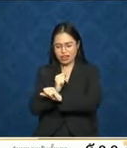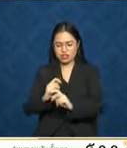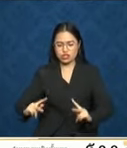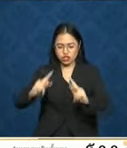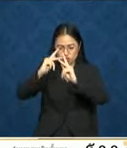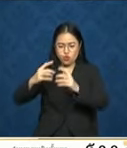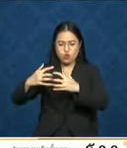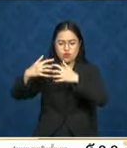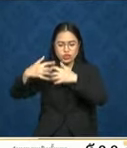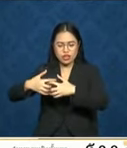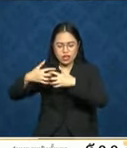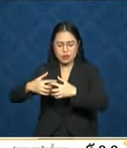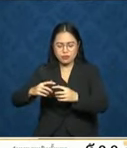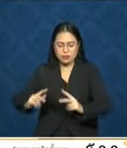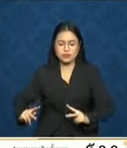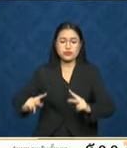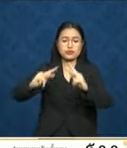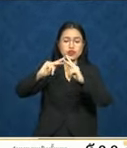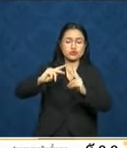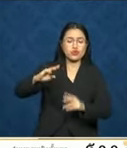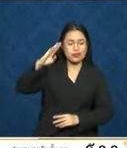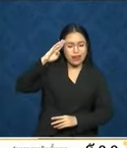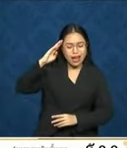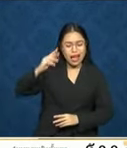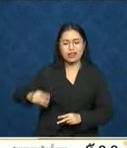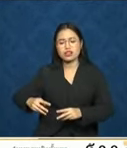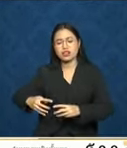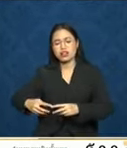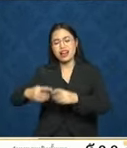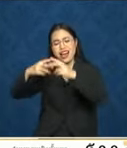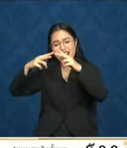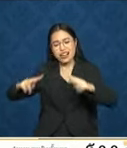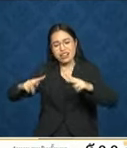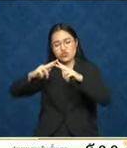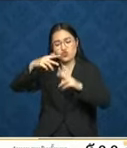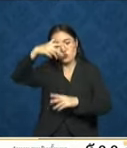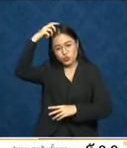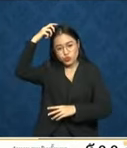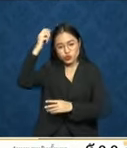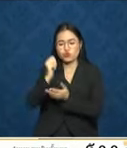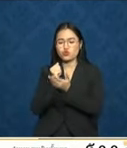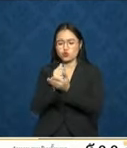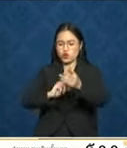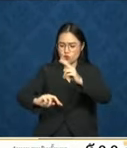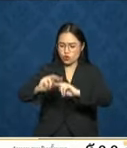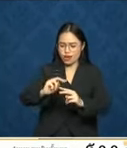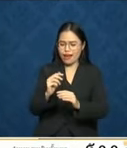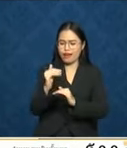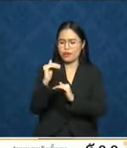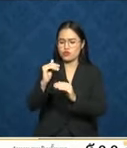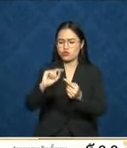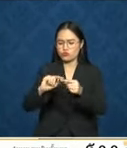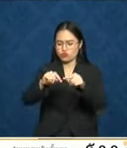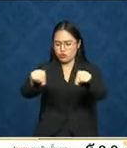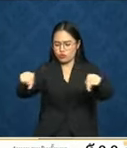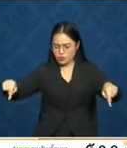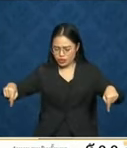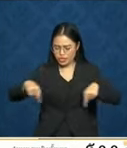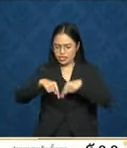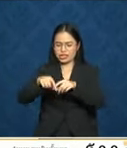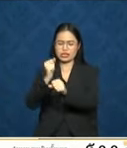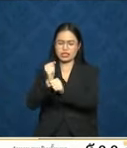รมกระทรวงกลาโหมหรือมหาดไทยจริงใจหน่อยครับในการที่จะกำหนดพื้นที่หรือว่าการเข้าไปตรวจสอบเพื่อ